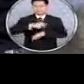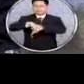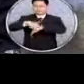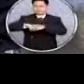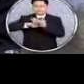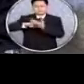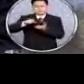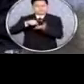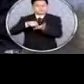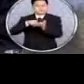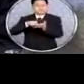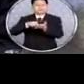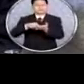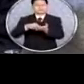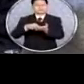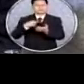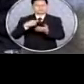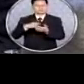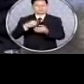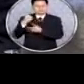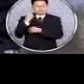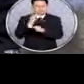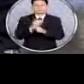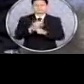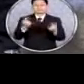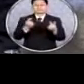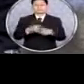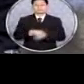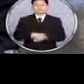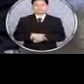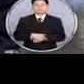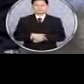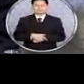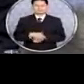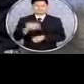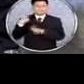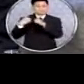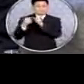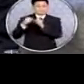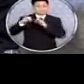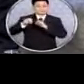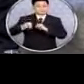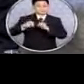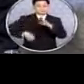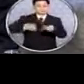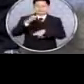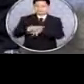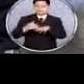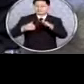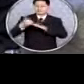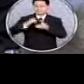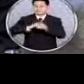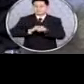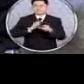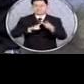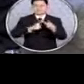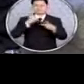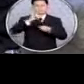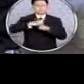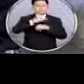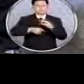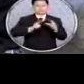其他的一些组织也都在努力当中，可以看看我们过去要跟日本签投资协议，要跟新加坡跟